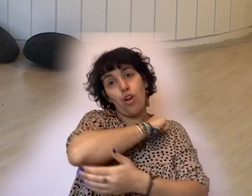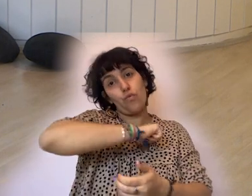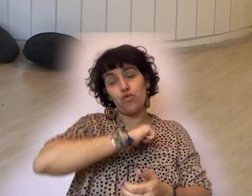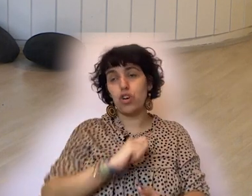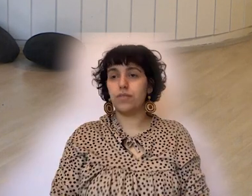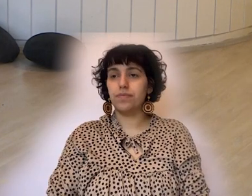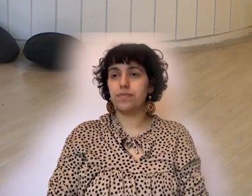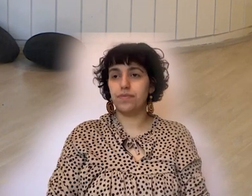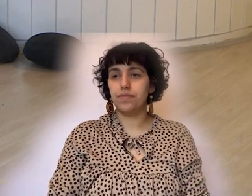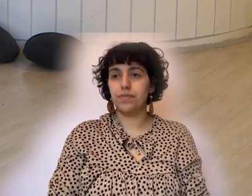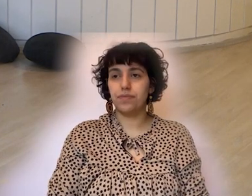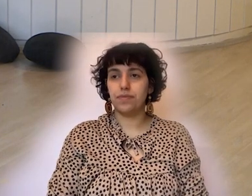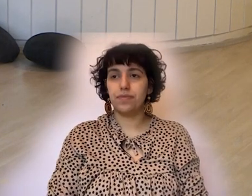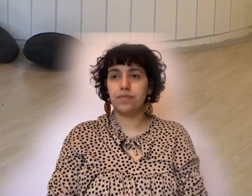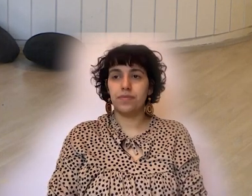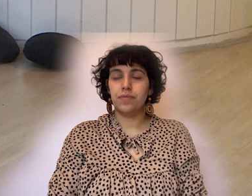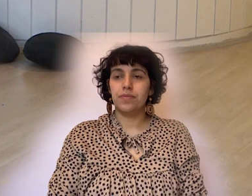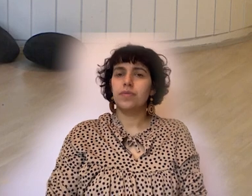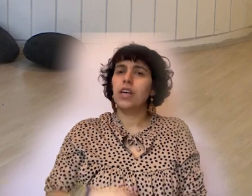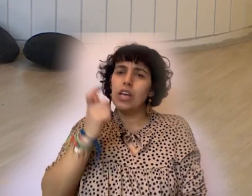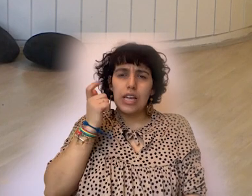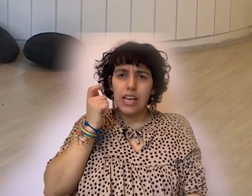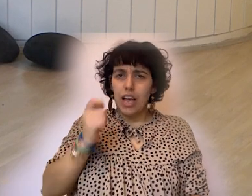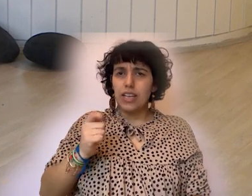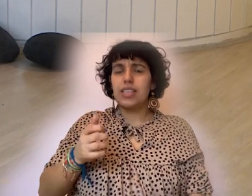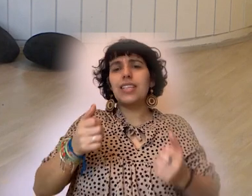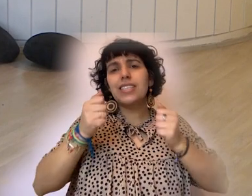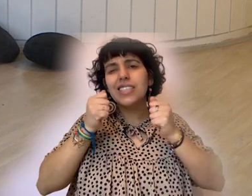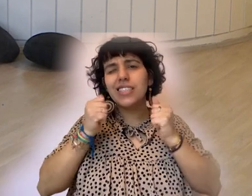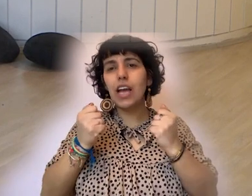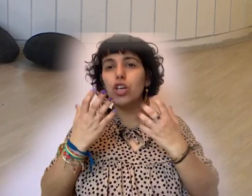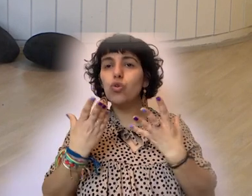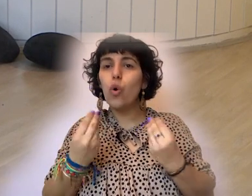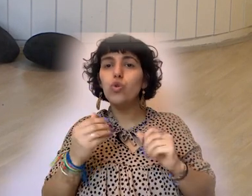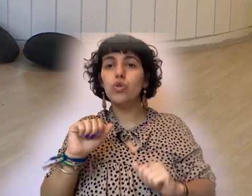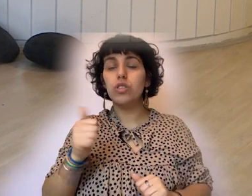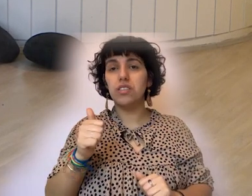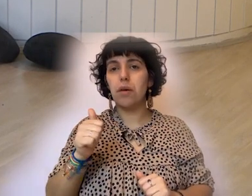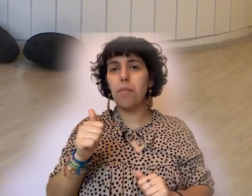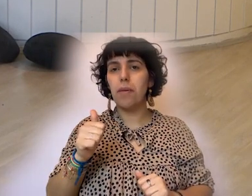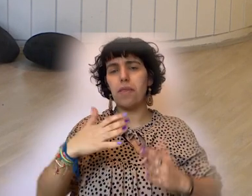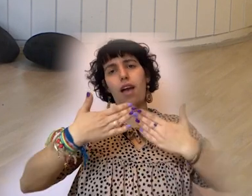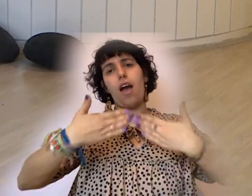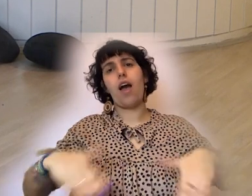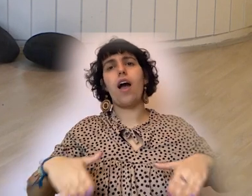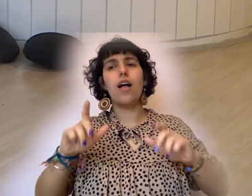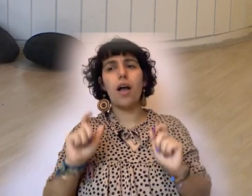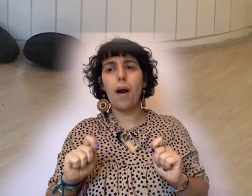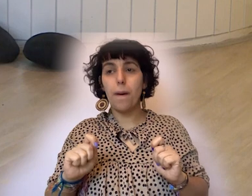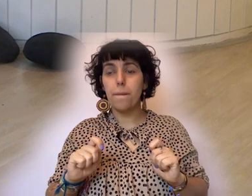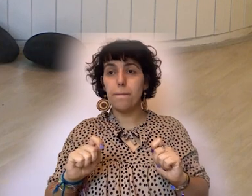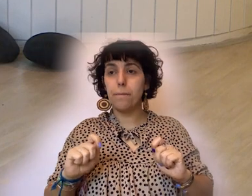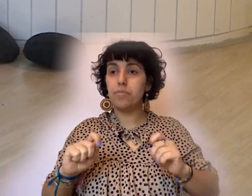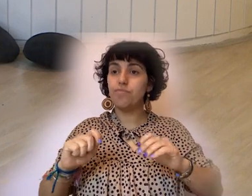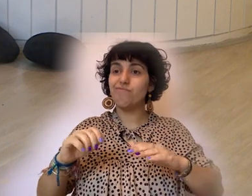şekilde karşı tarafa geldiğinde kesebilecek yapabilecek ve ucuna bile geldiği sırada bunu kırabilecek 3D